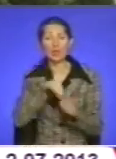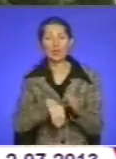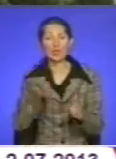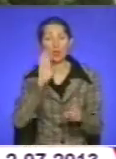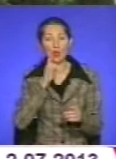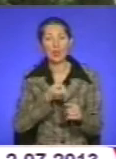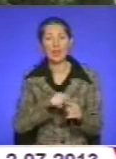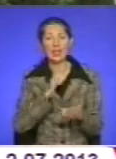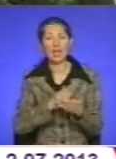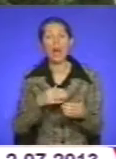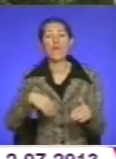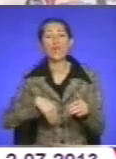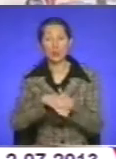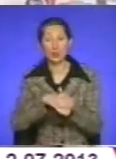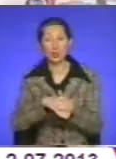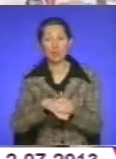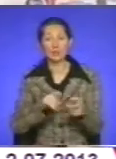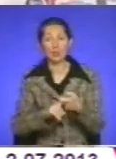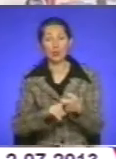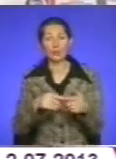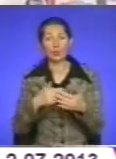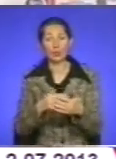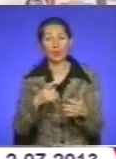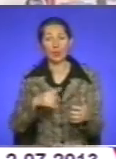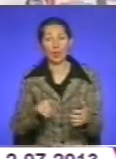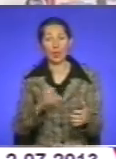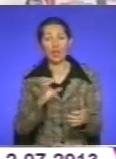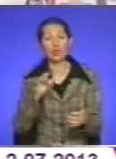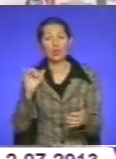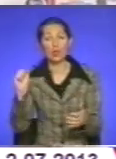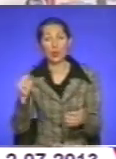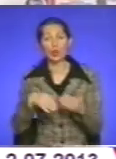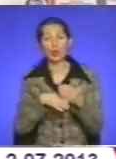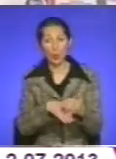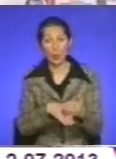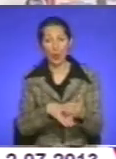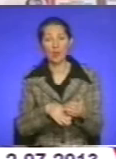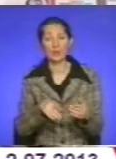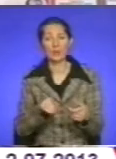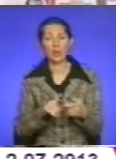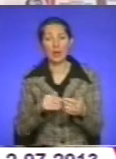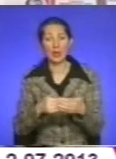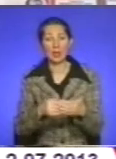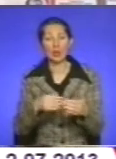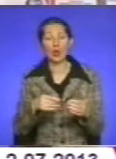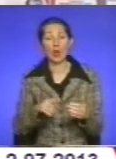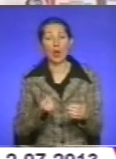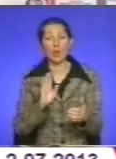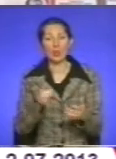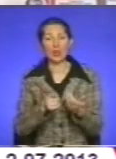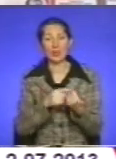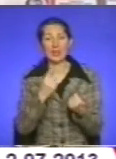з вагітністю та пологами. На суму допомоги по вагітності і пологам буде нараховуватися єдиний внесок за